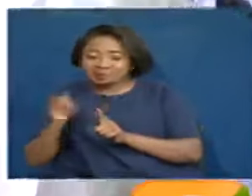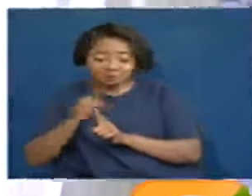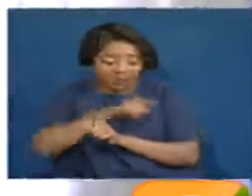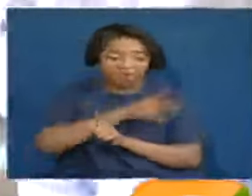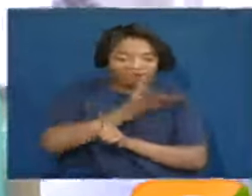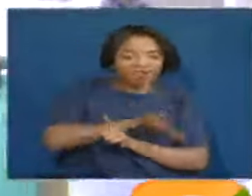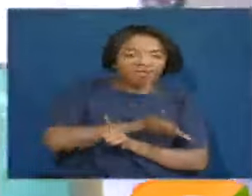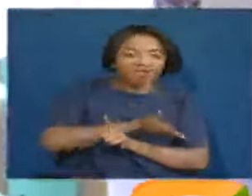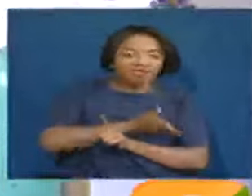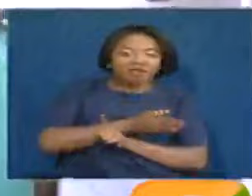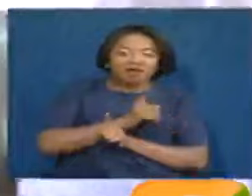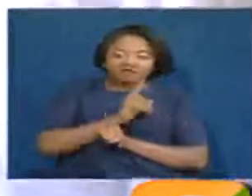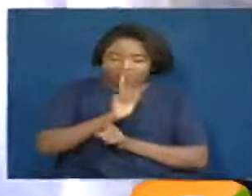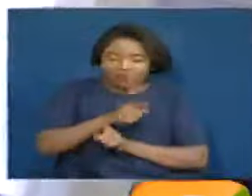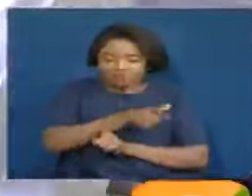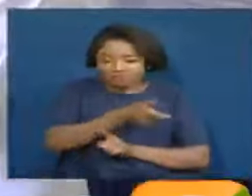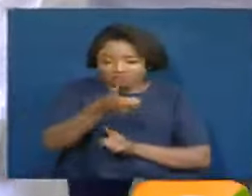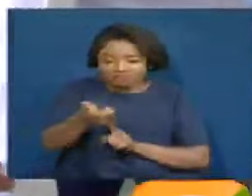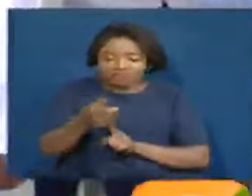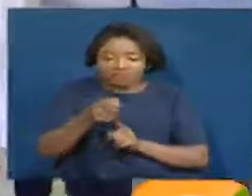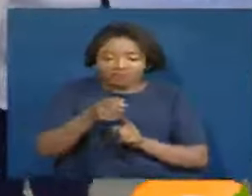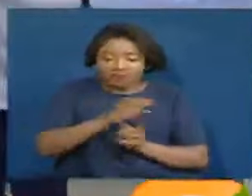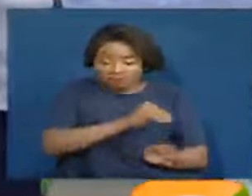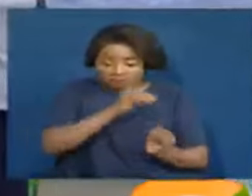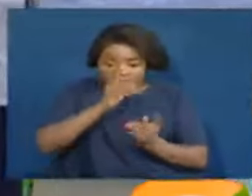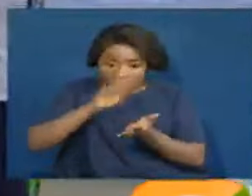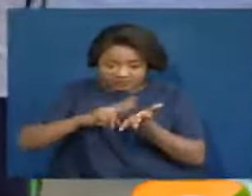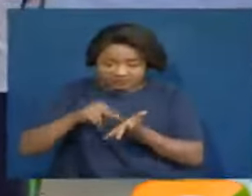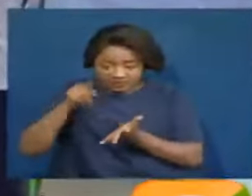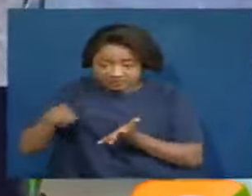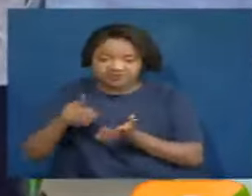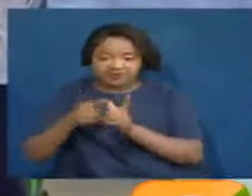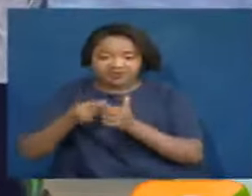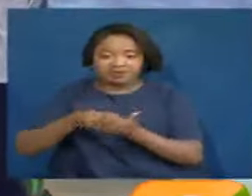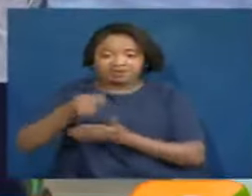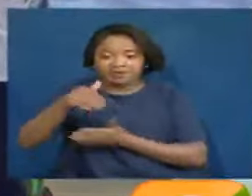Ben Kirui, Runinga ya Citizen, Nairobi.